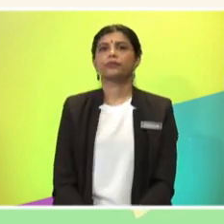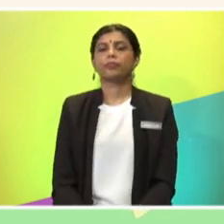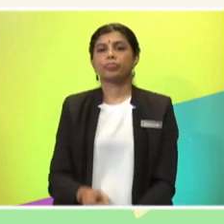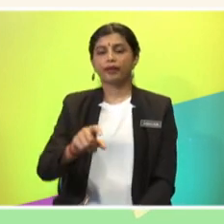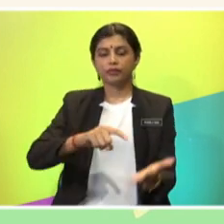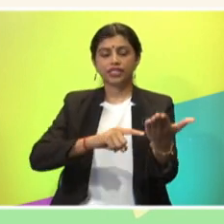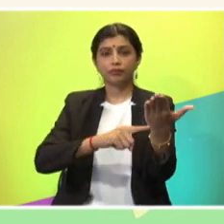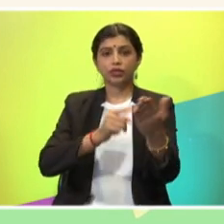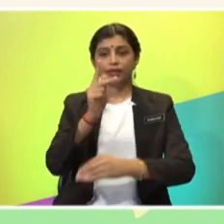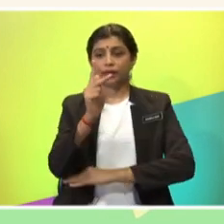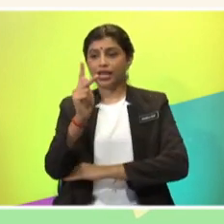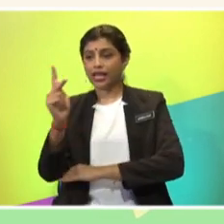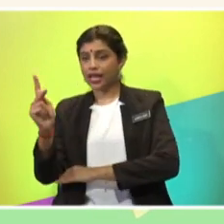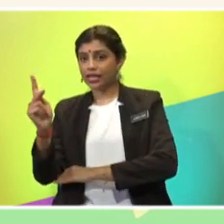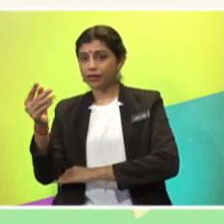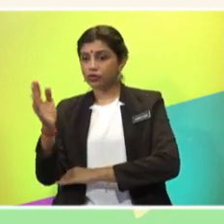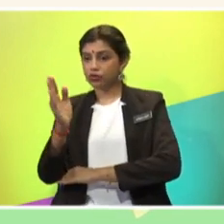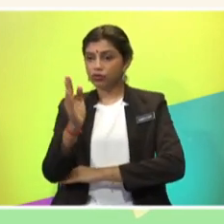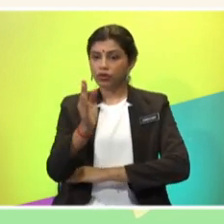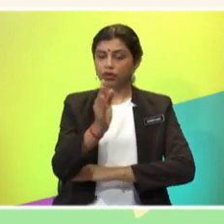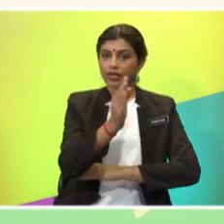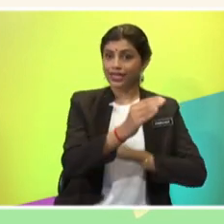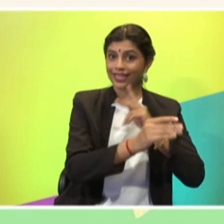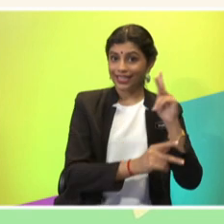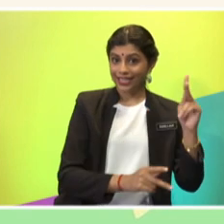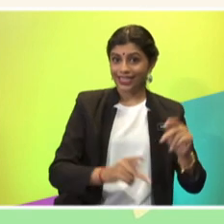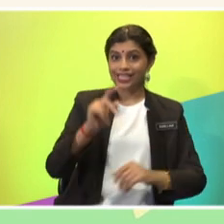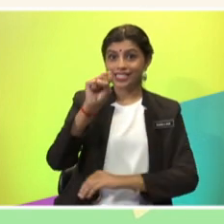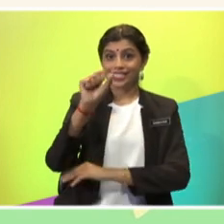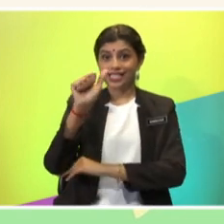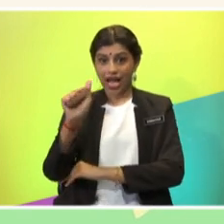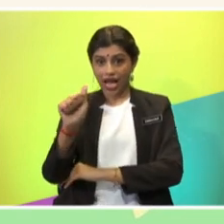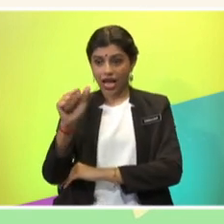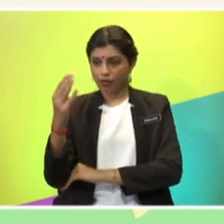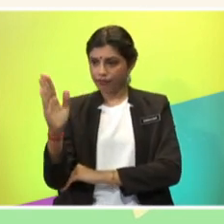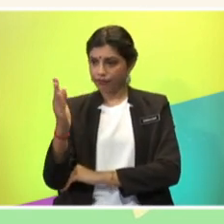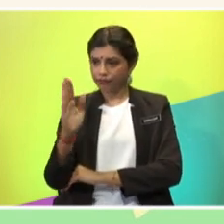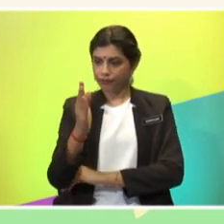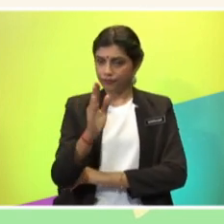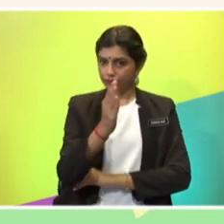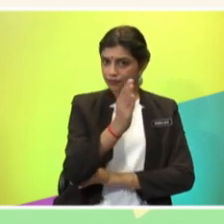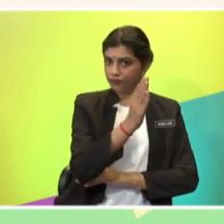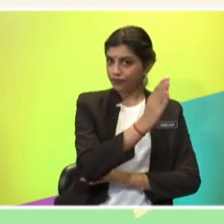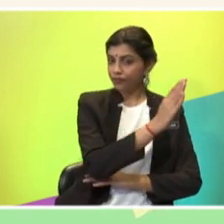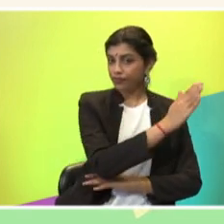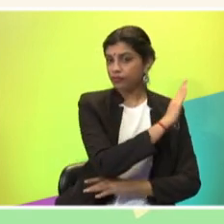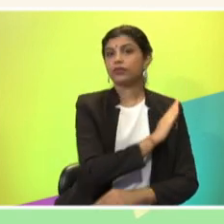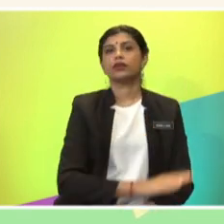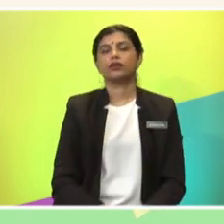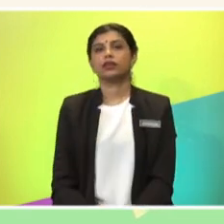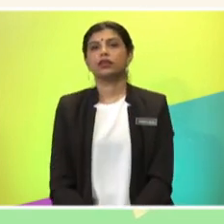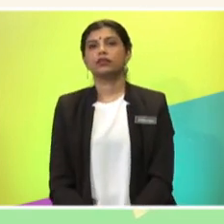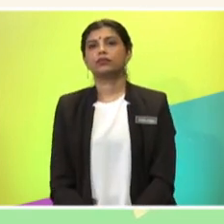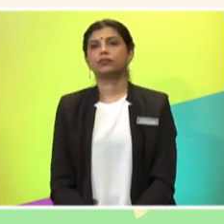kanan ke kiri. 5 tambah sifar 5, 6 tambah 2, 8. Dan ada titik. Titik ini